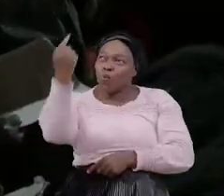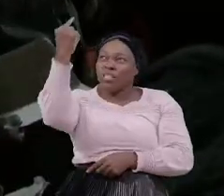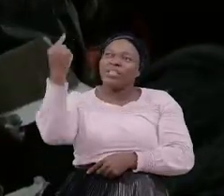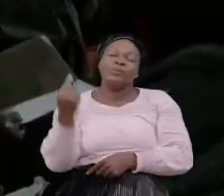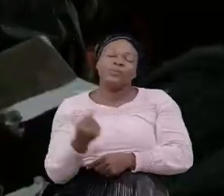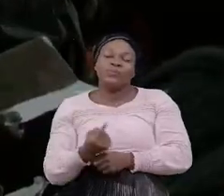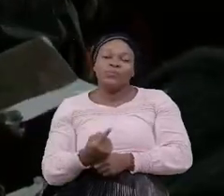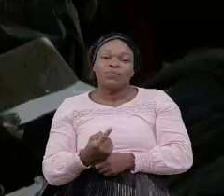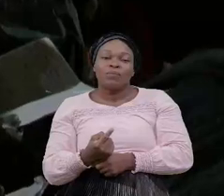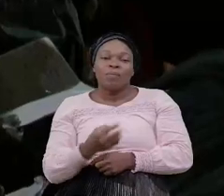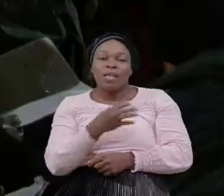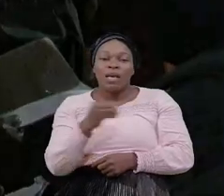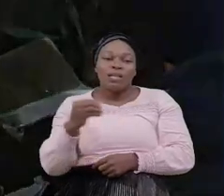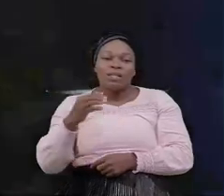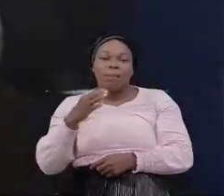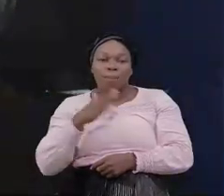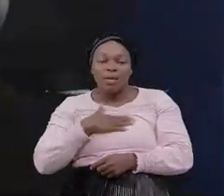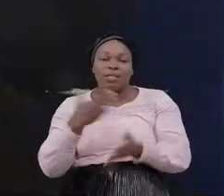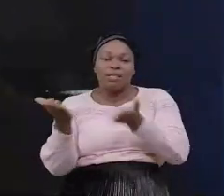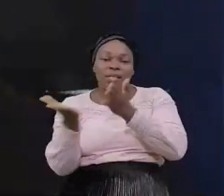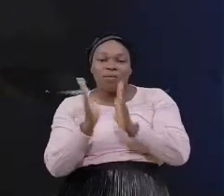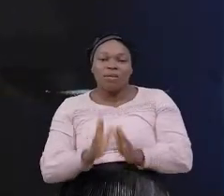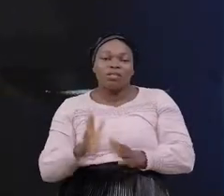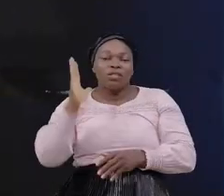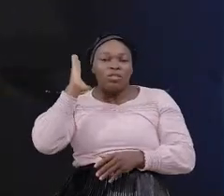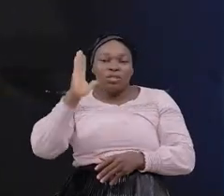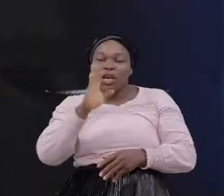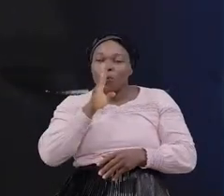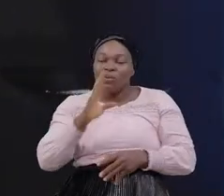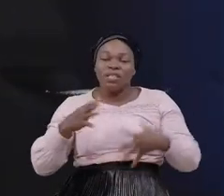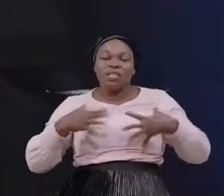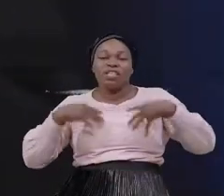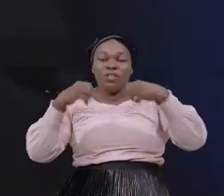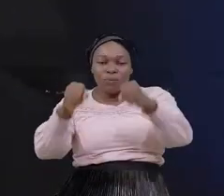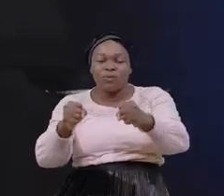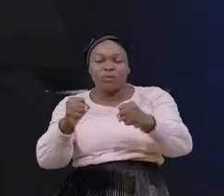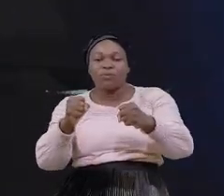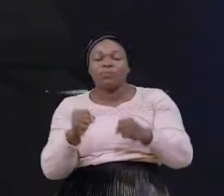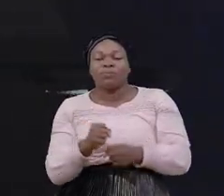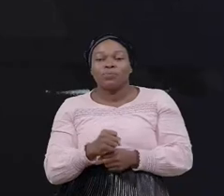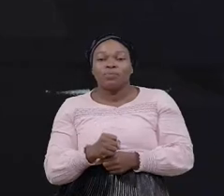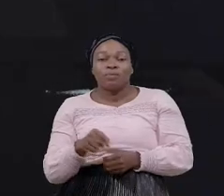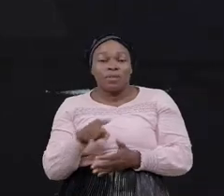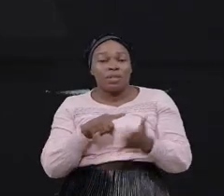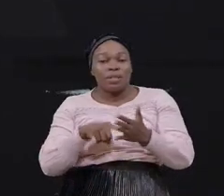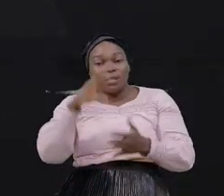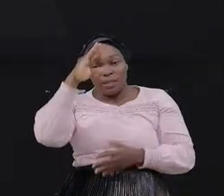mot. Et mon serviteur sera guéri. Cet homme